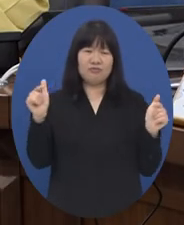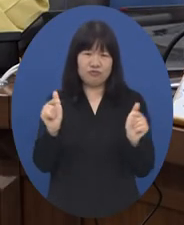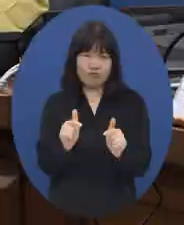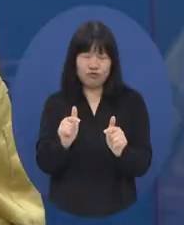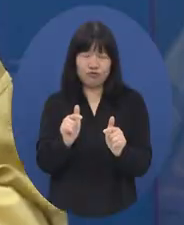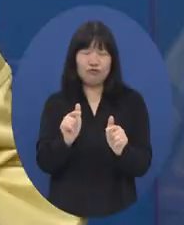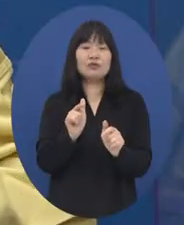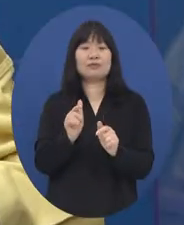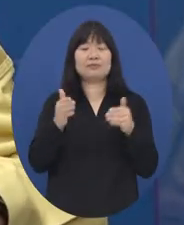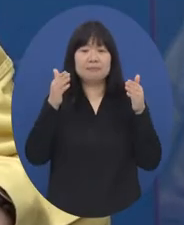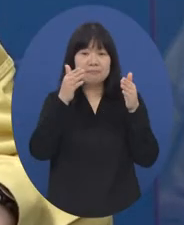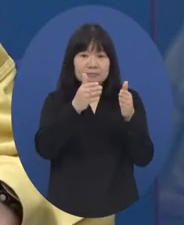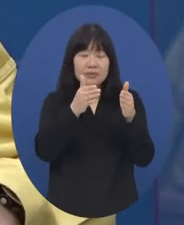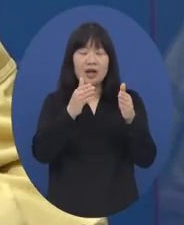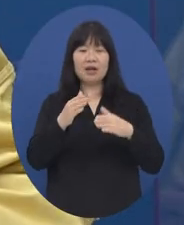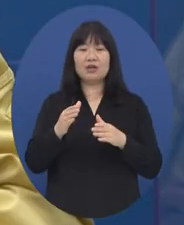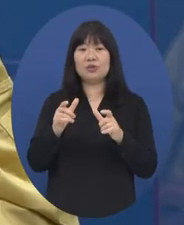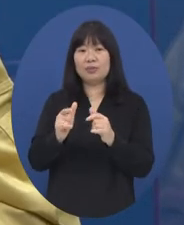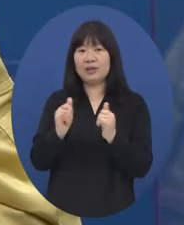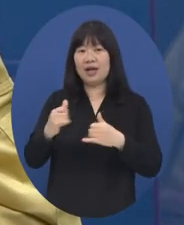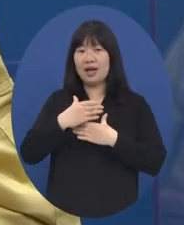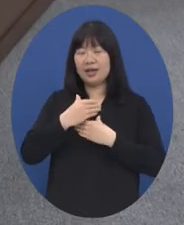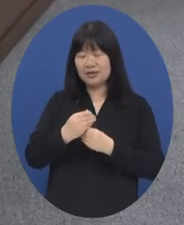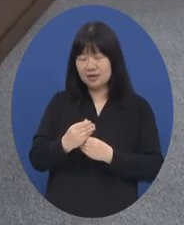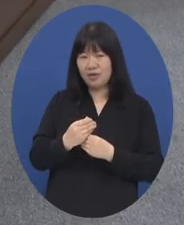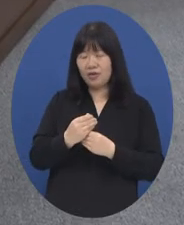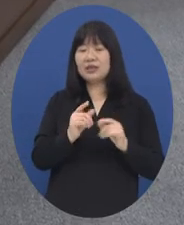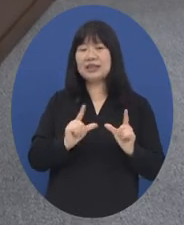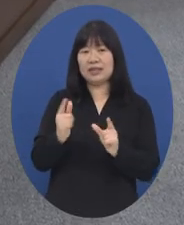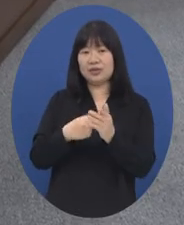잡고 도민들이 안전하고 편안한 설 연휴를